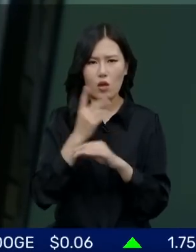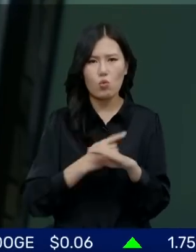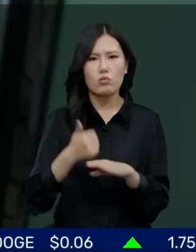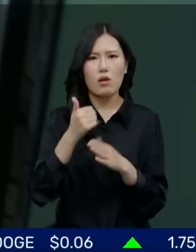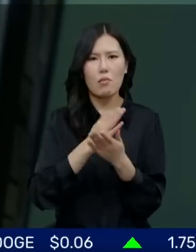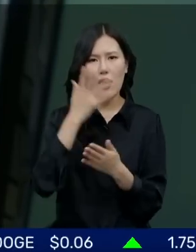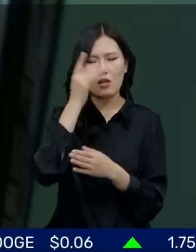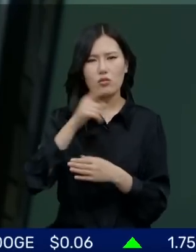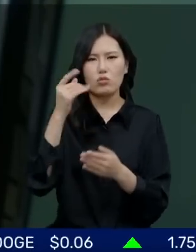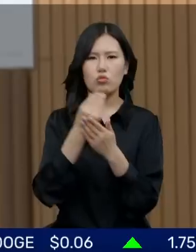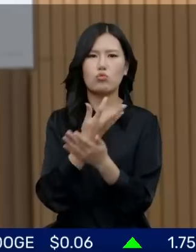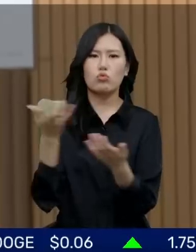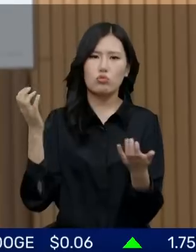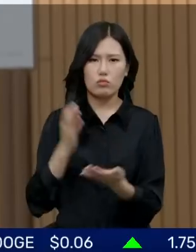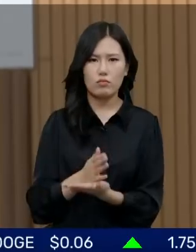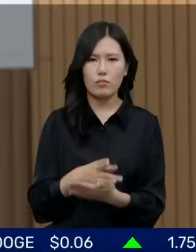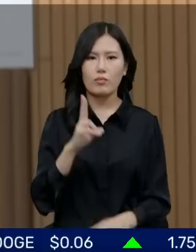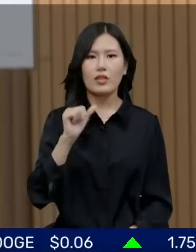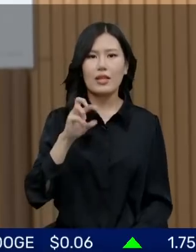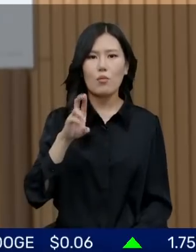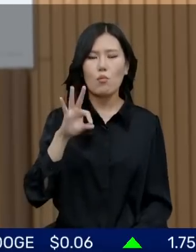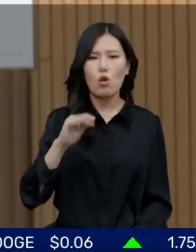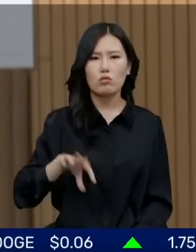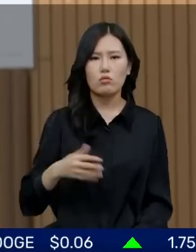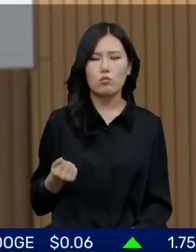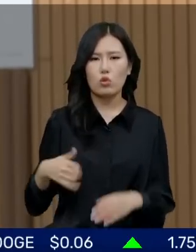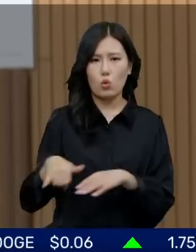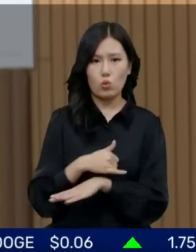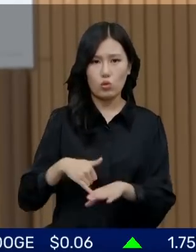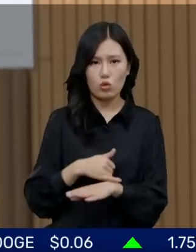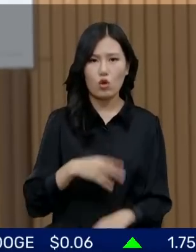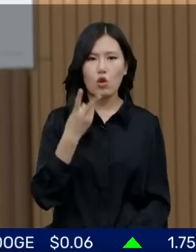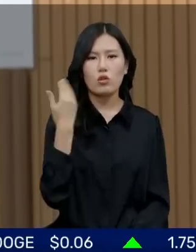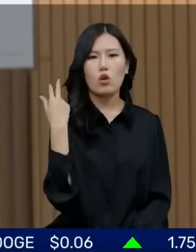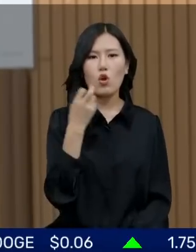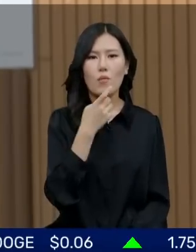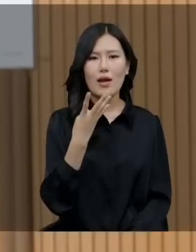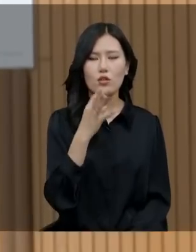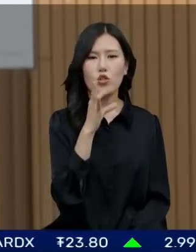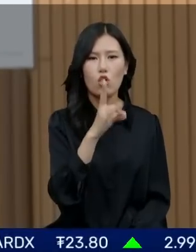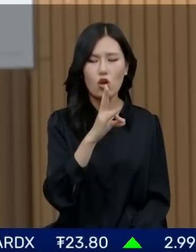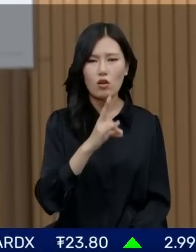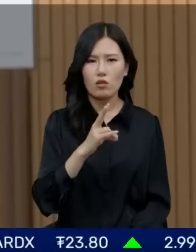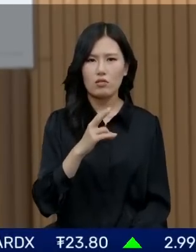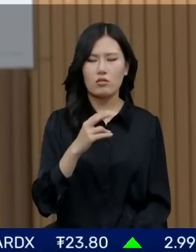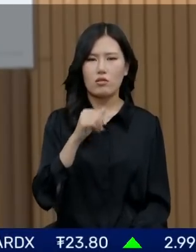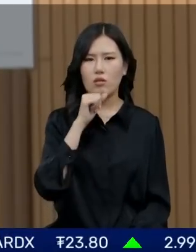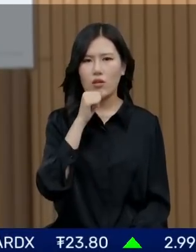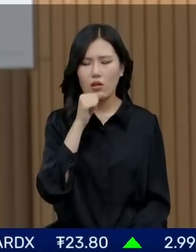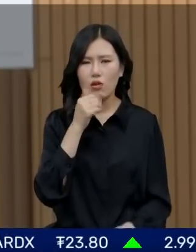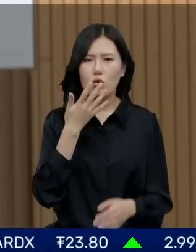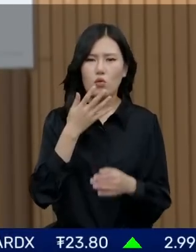жишгүүд ч байдаг. Камбож улс нь Камбож улс яг 2014 онд яг энэ хэвлэл мэдээллийн суур боловсрал гэдэг